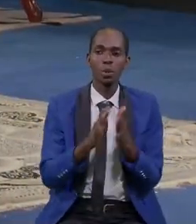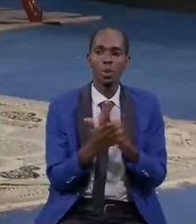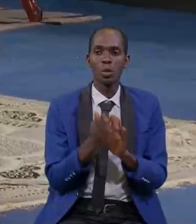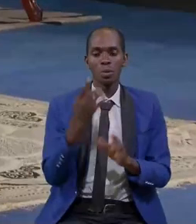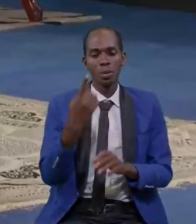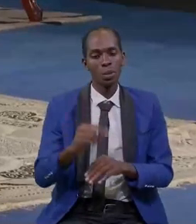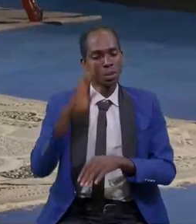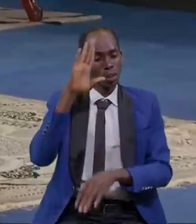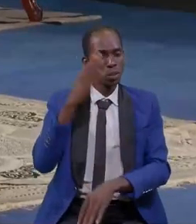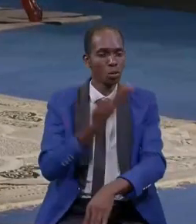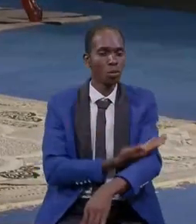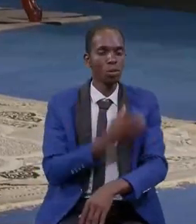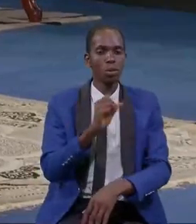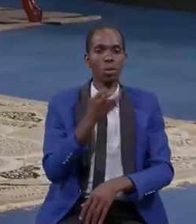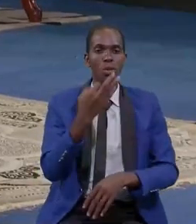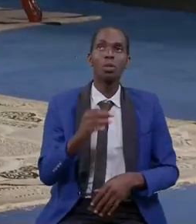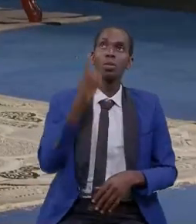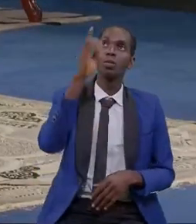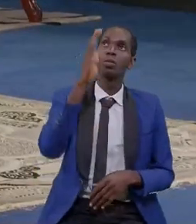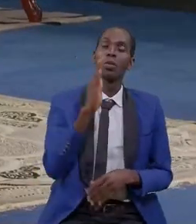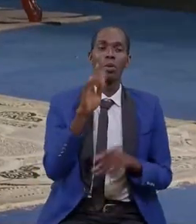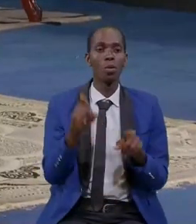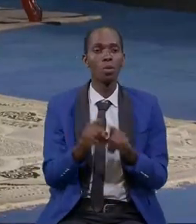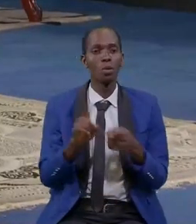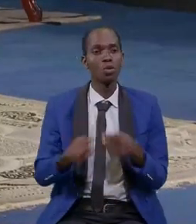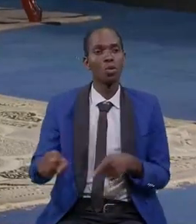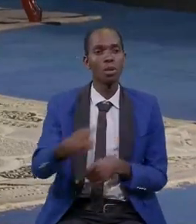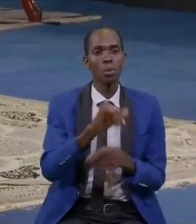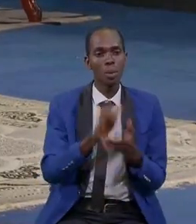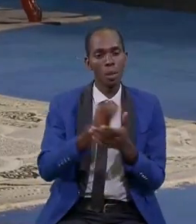Dieu. Tous ceux qui croient en son nom.